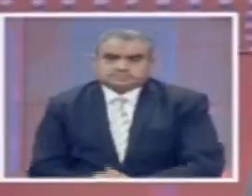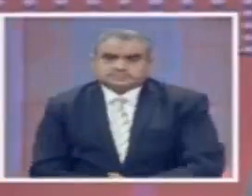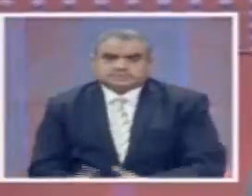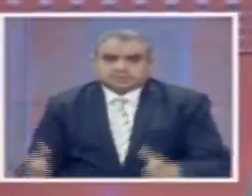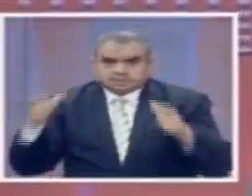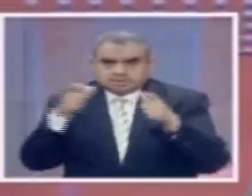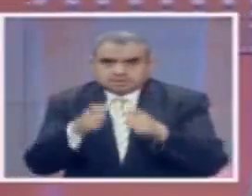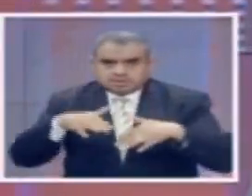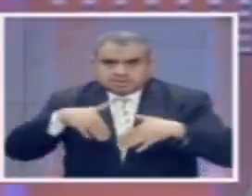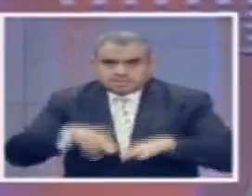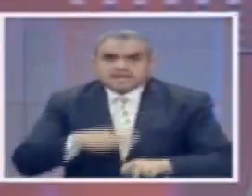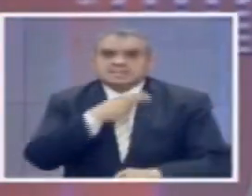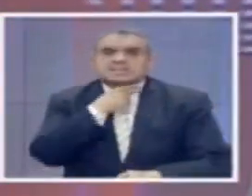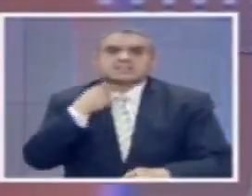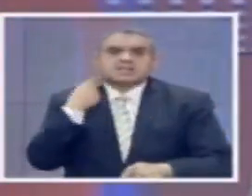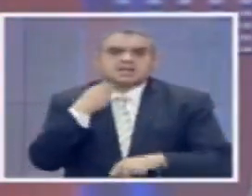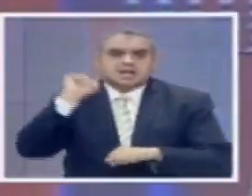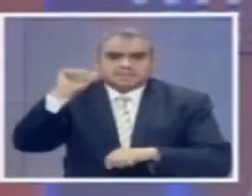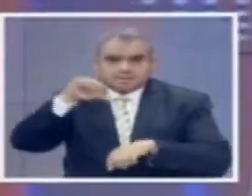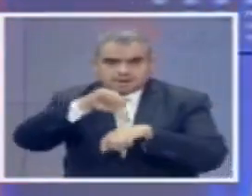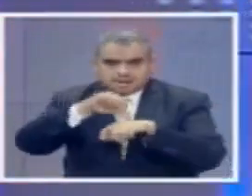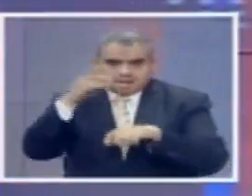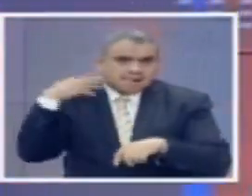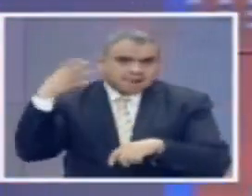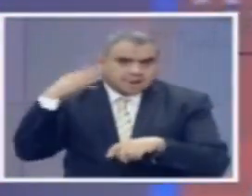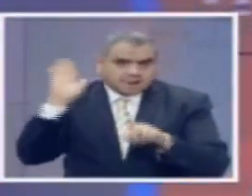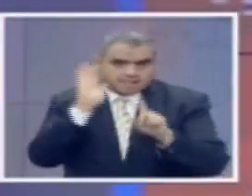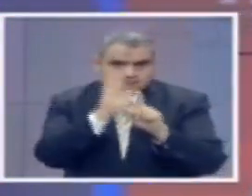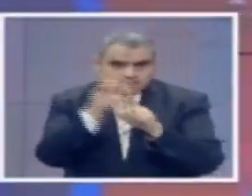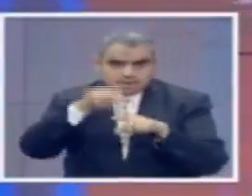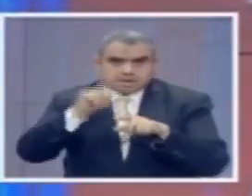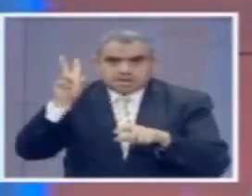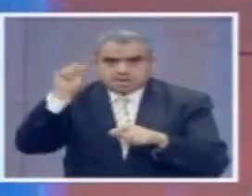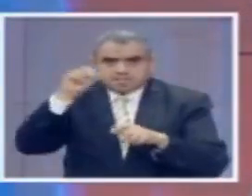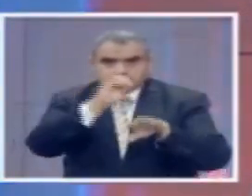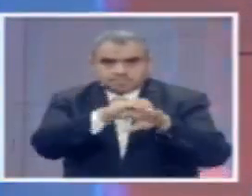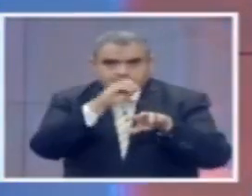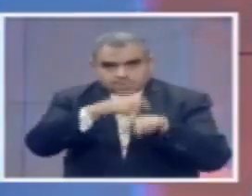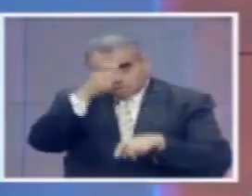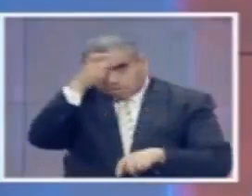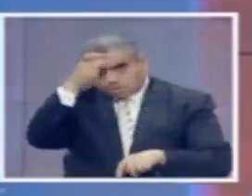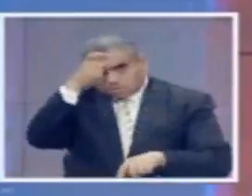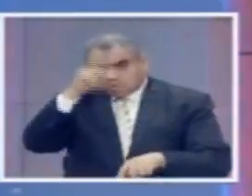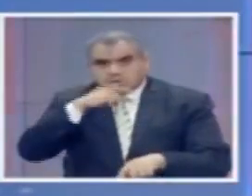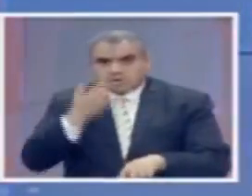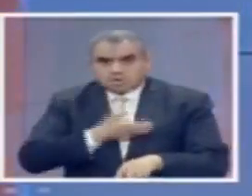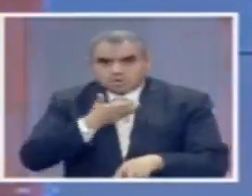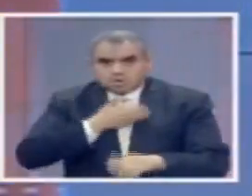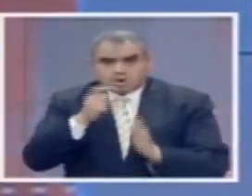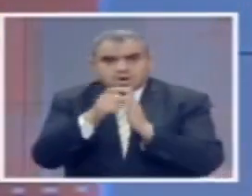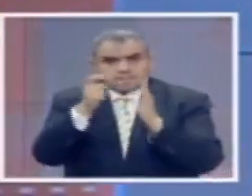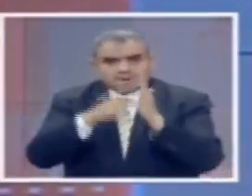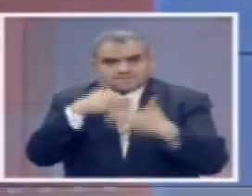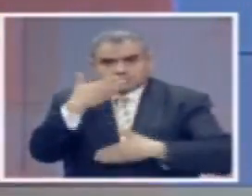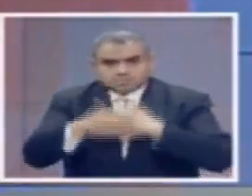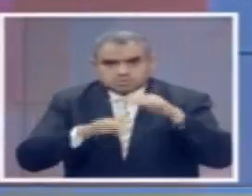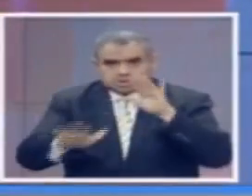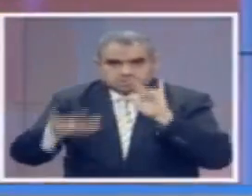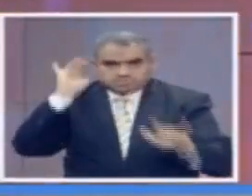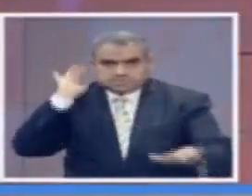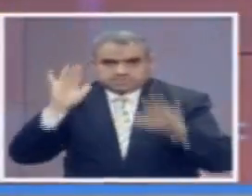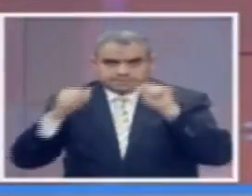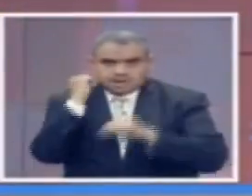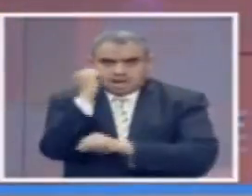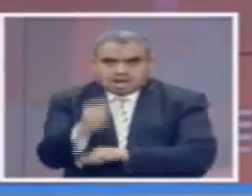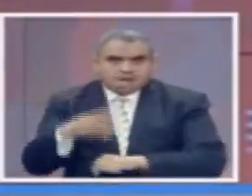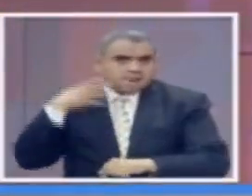في اجتماع لمجلس الأمن الدولي حول ليبيا، طلبت الولايات المتحدة من تركيا وروسيا الشروع فورا في سحب قواتهما من